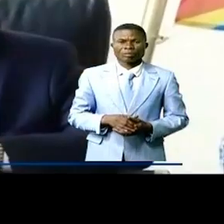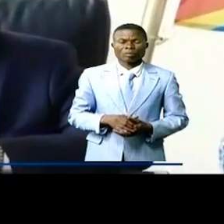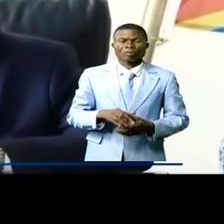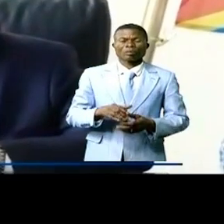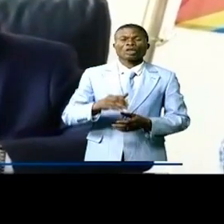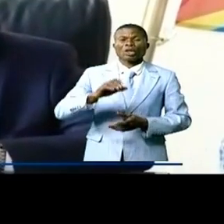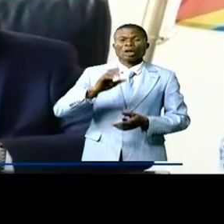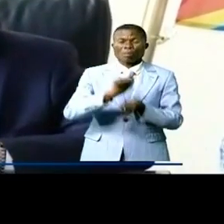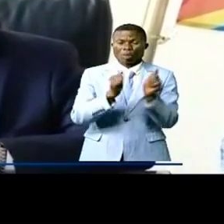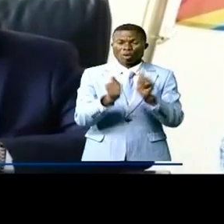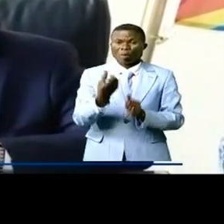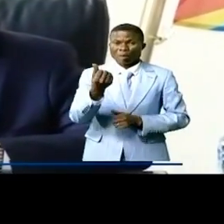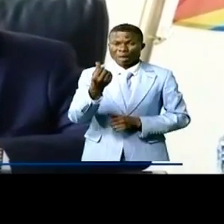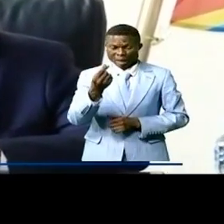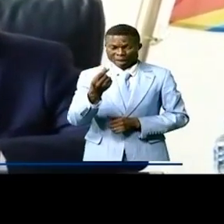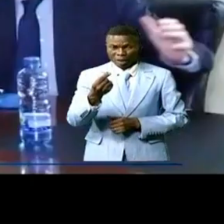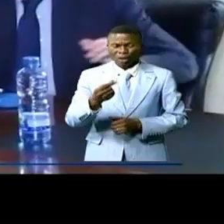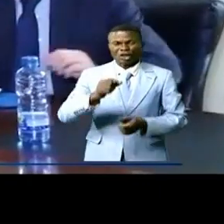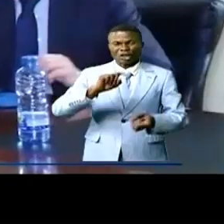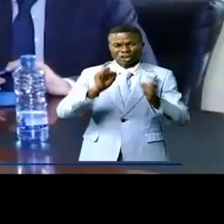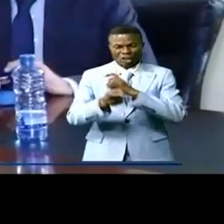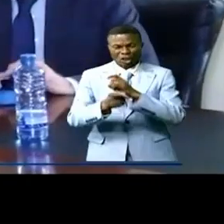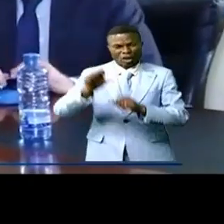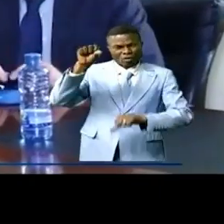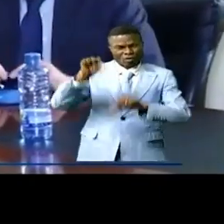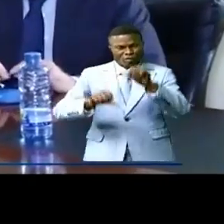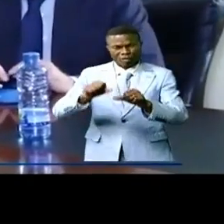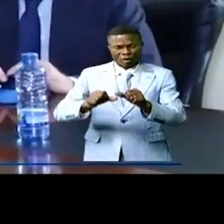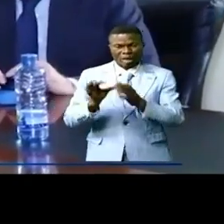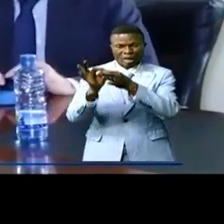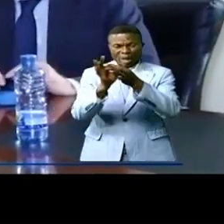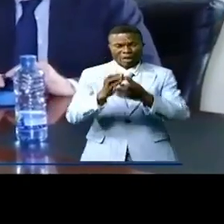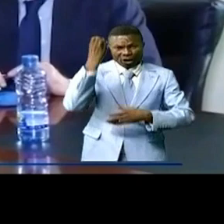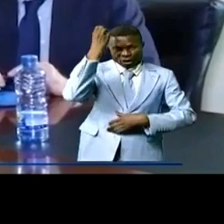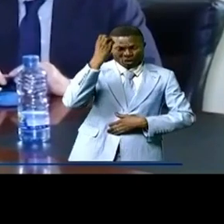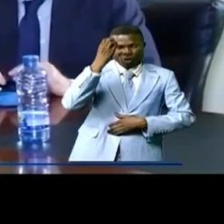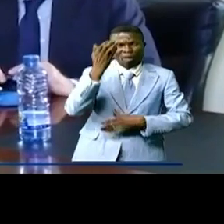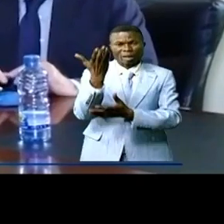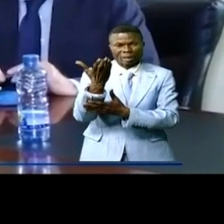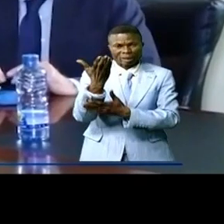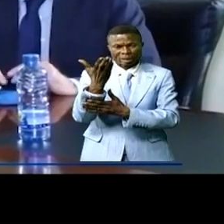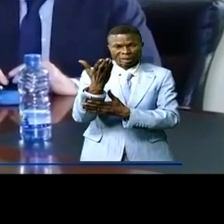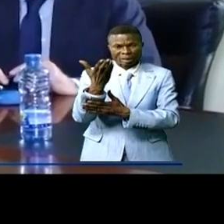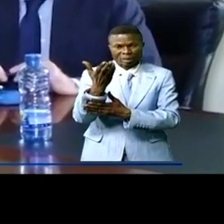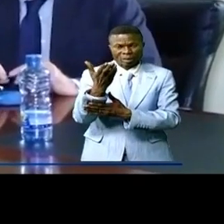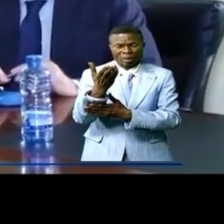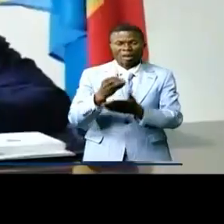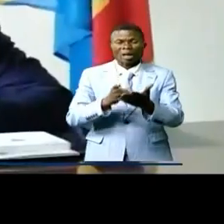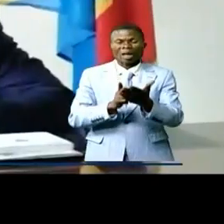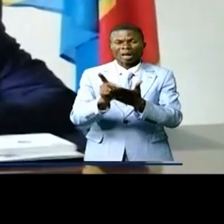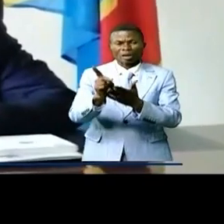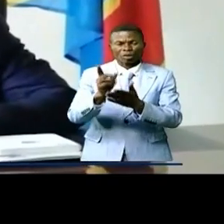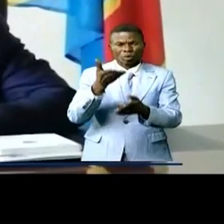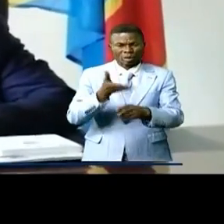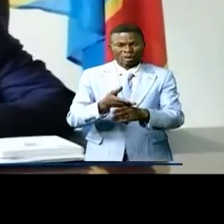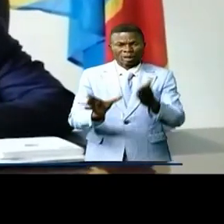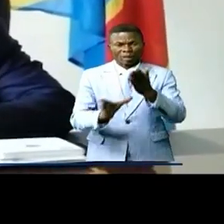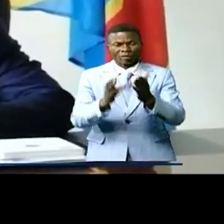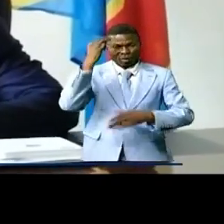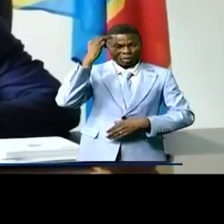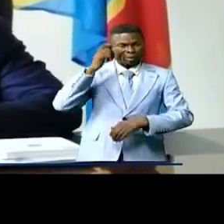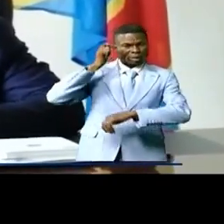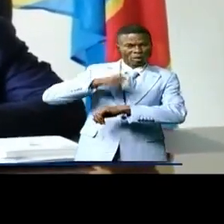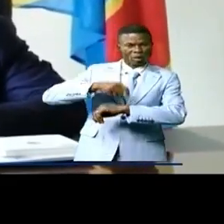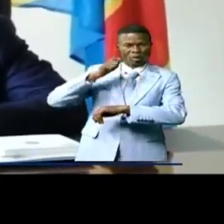financement du terrorisme en rdc ligne européenne plaide pour la rédaction d'une législation les vice ministre de la justice